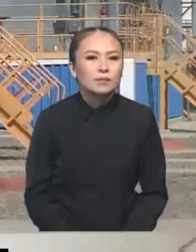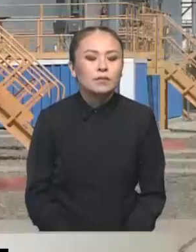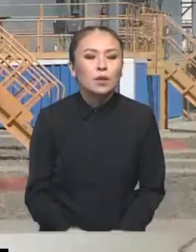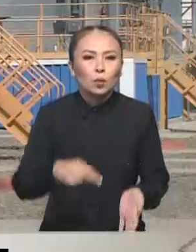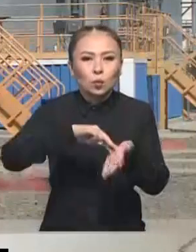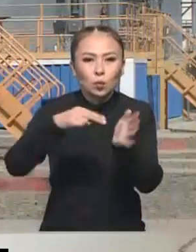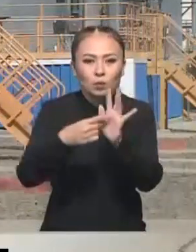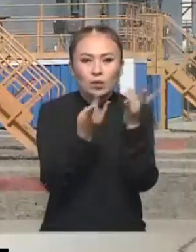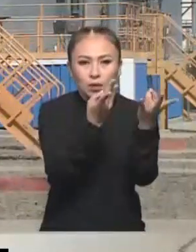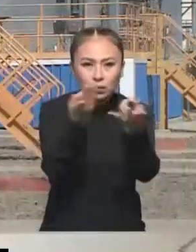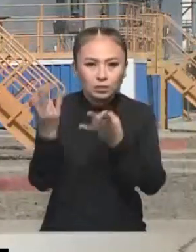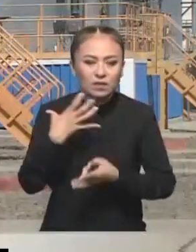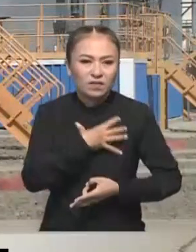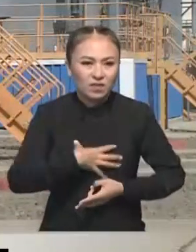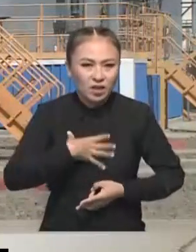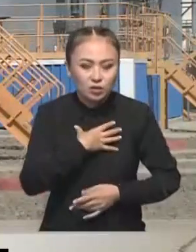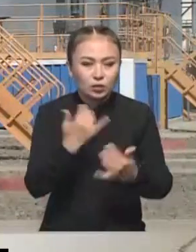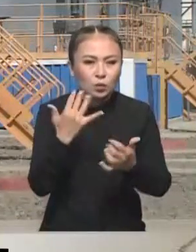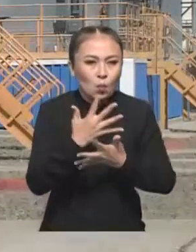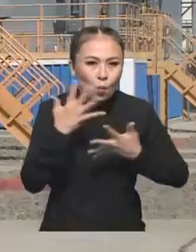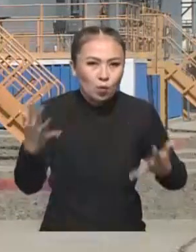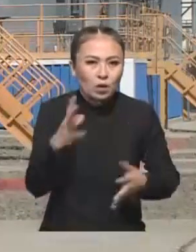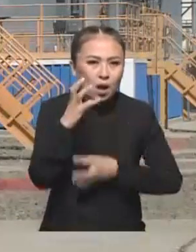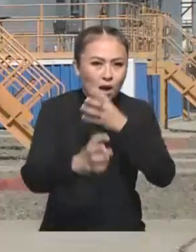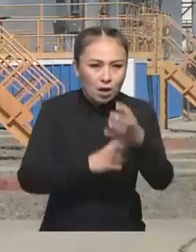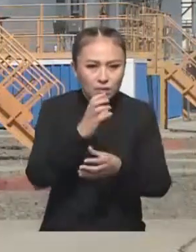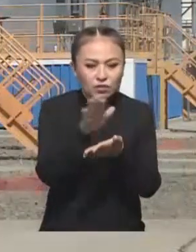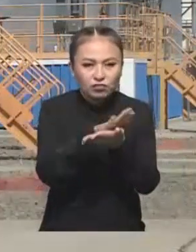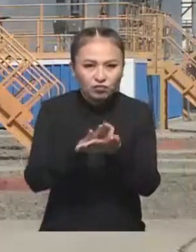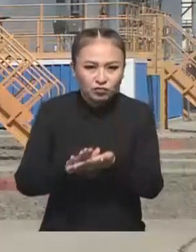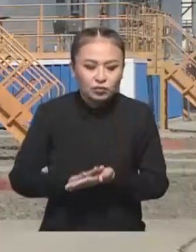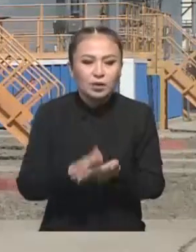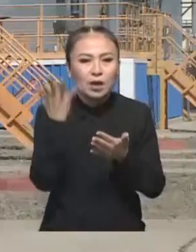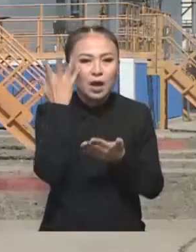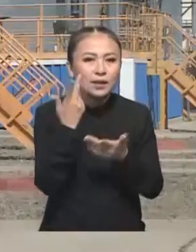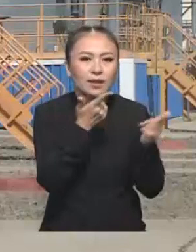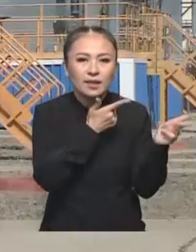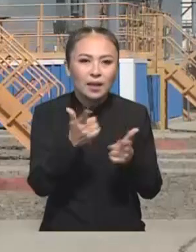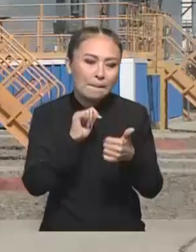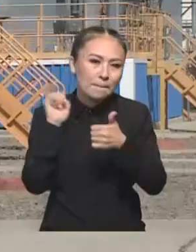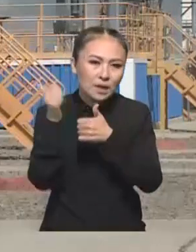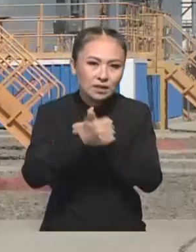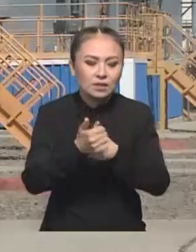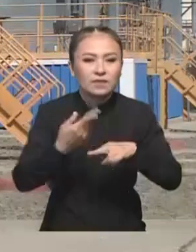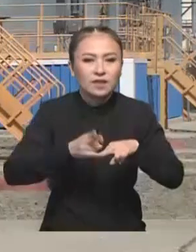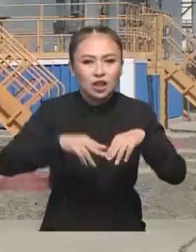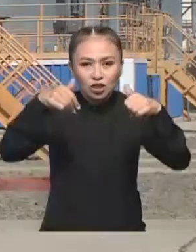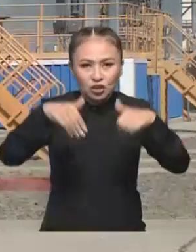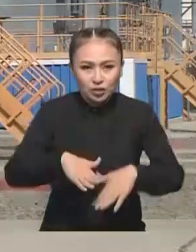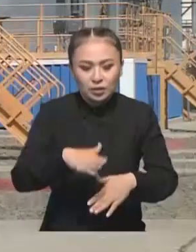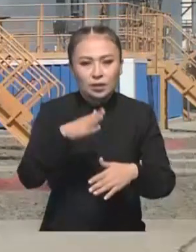Жобамызға қажетті маңызды құрылғылардың басым бөлігі әлем бойынша тазарту құрылғыларын даярлаудан көшбасшы болып